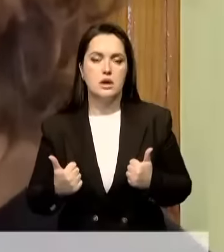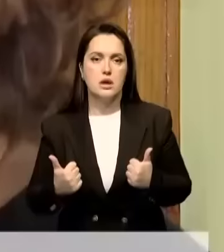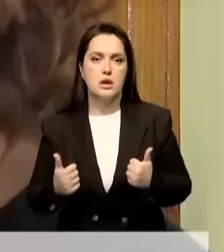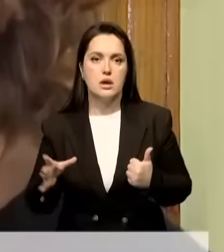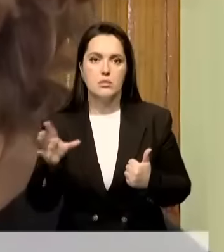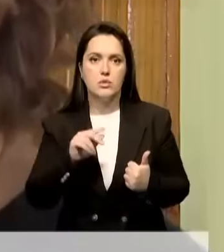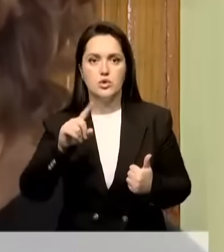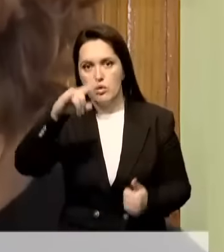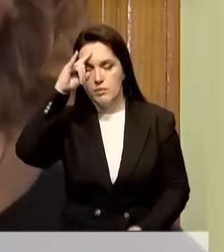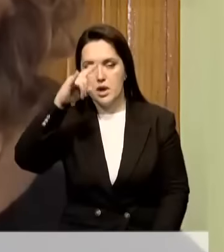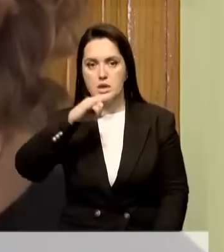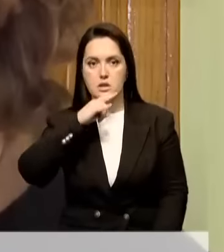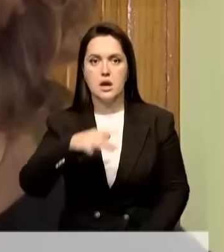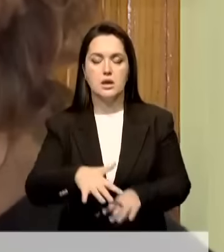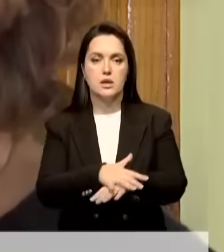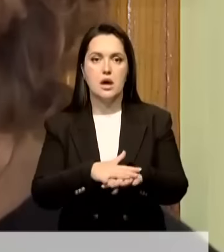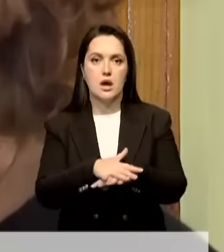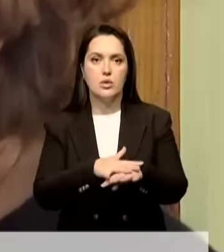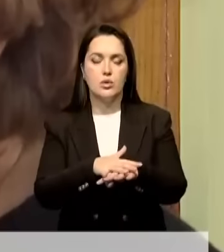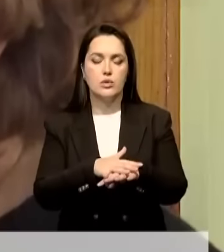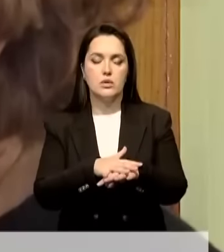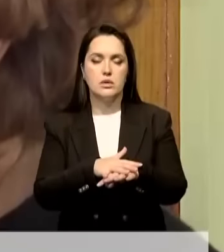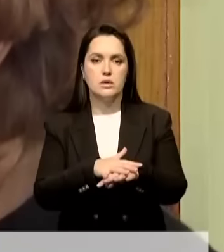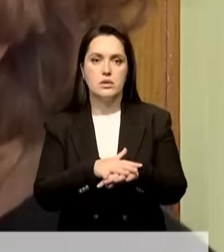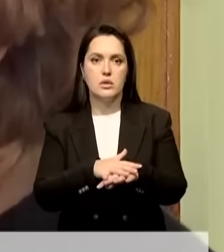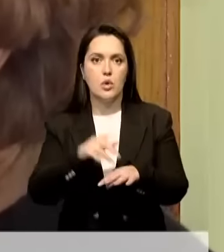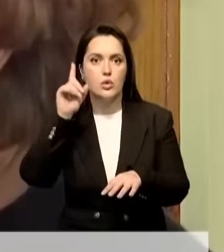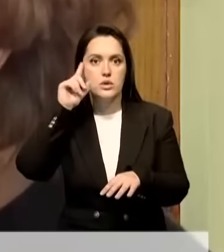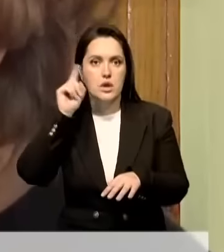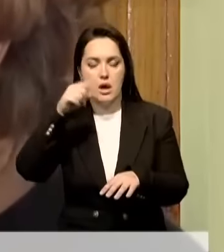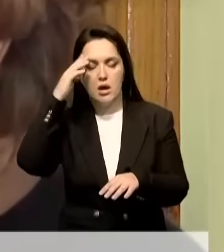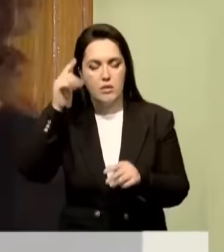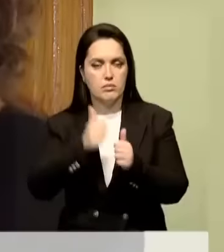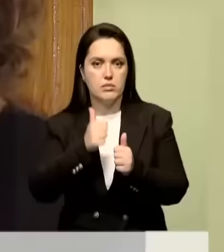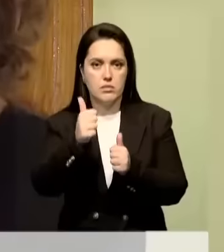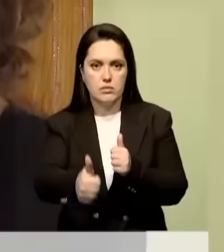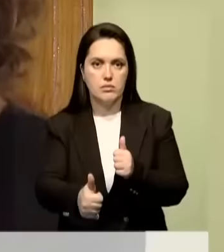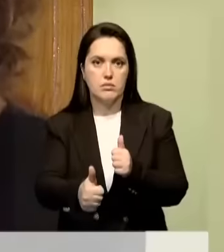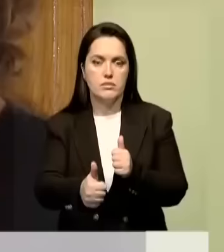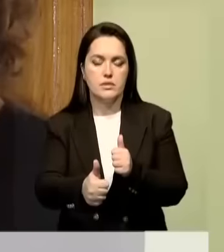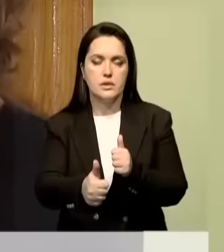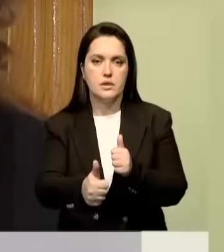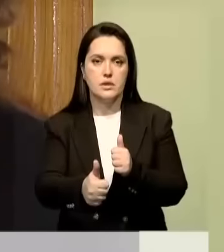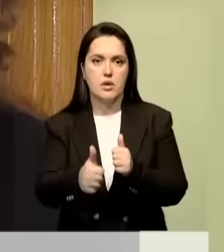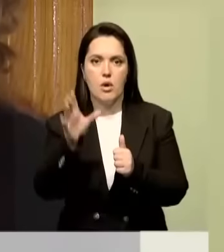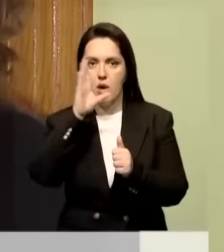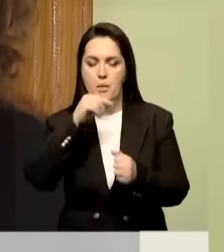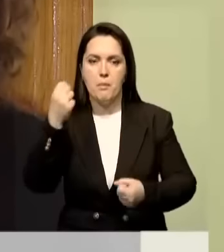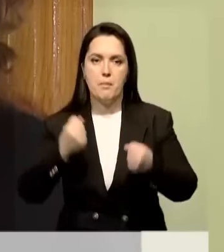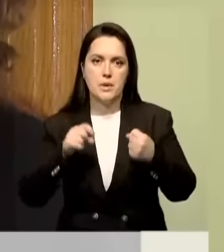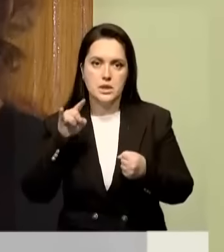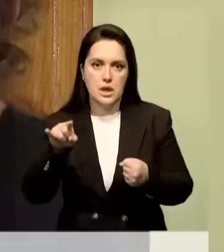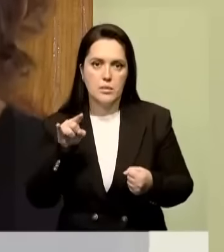вот казахский народ, как говорится, да, вот узнал все. И мог и пилотами быть,